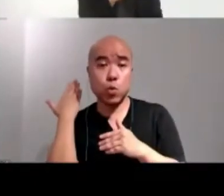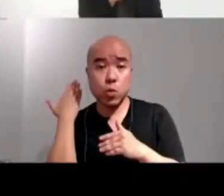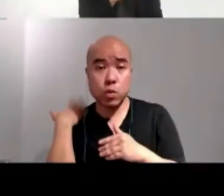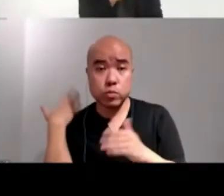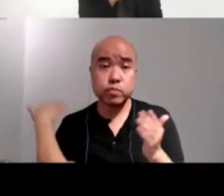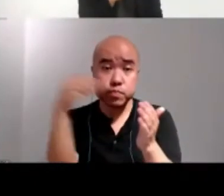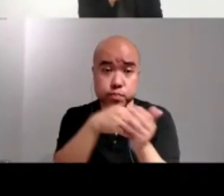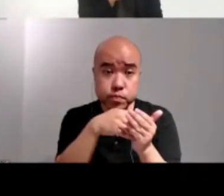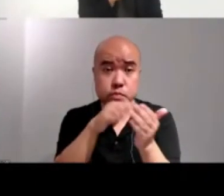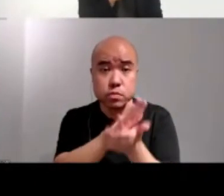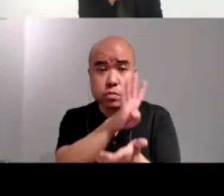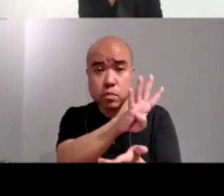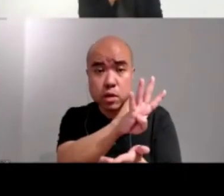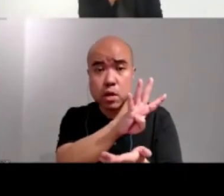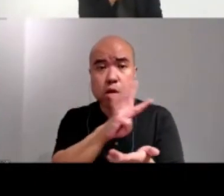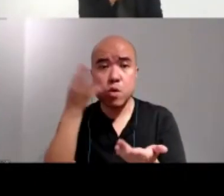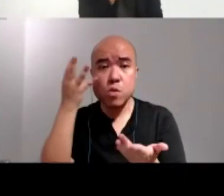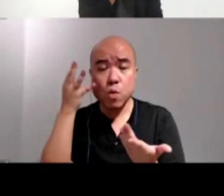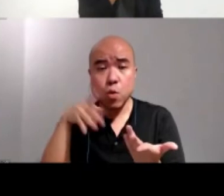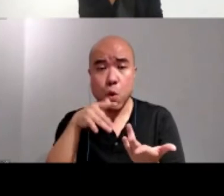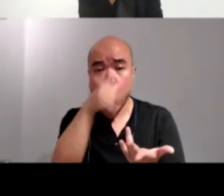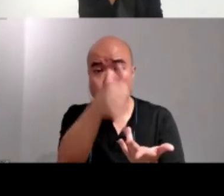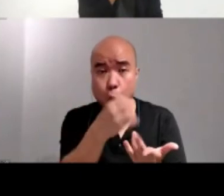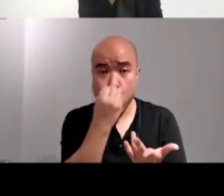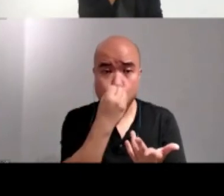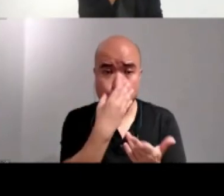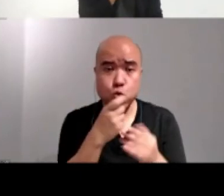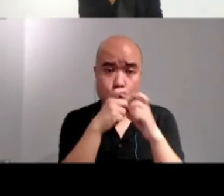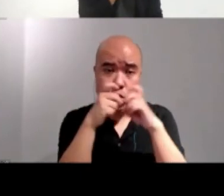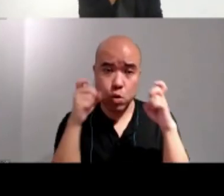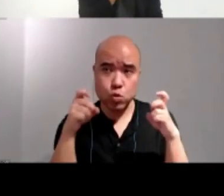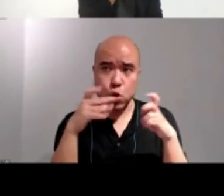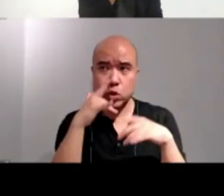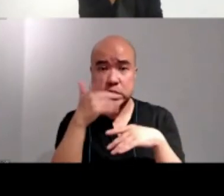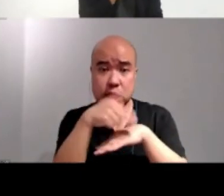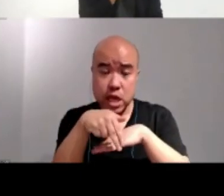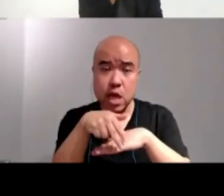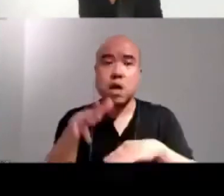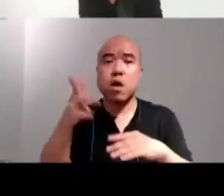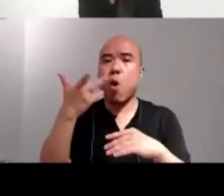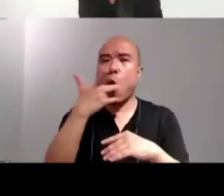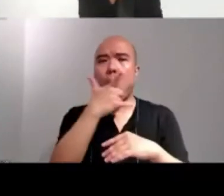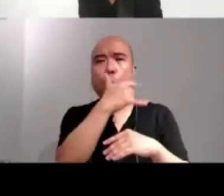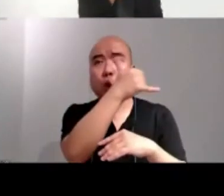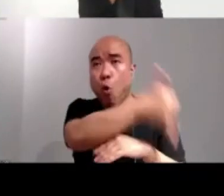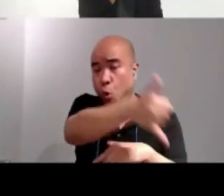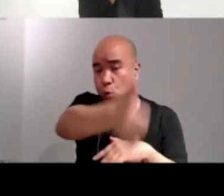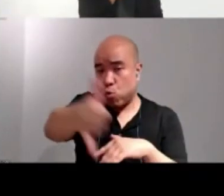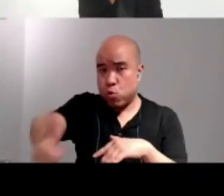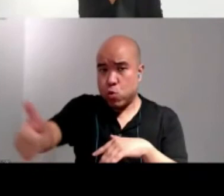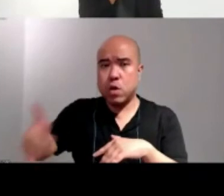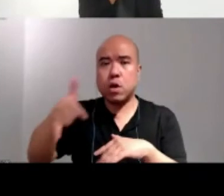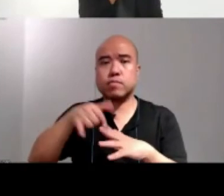訪香港島、九龍、新界的一些唐樓，我們走入去社群裏面，我們